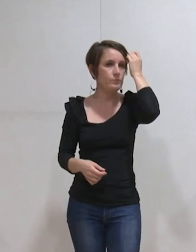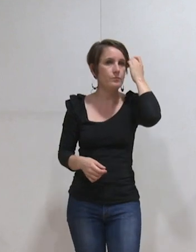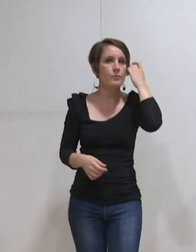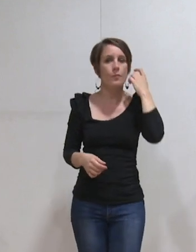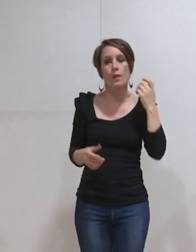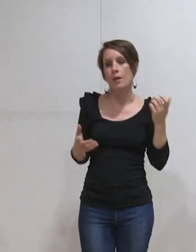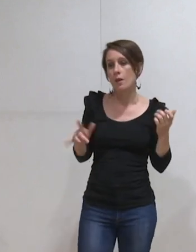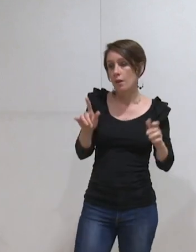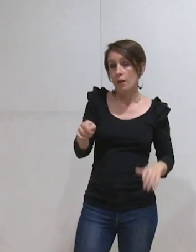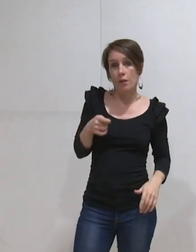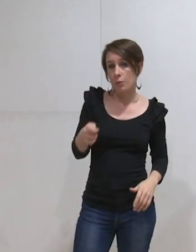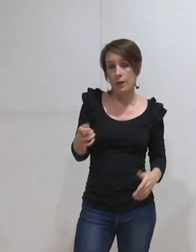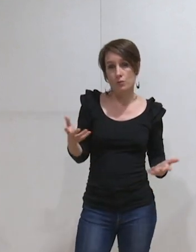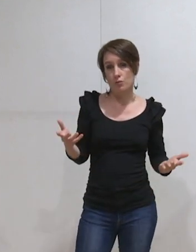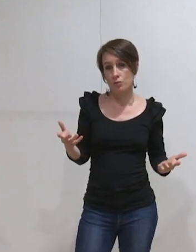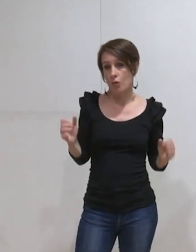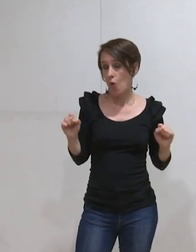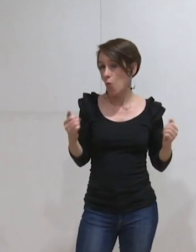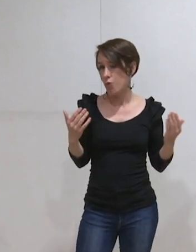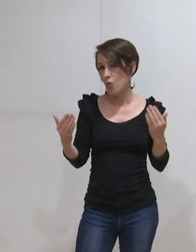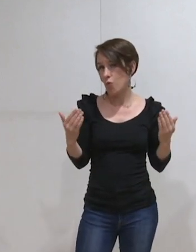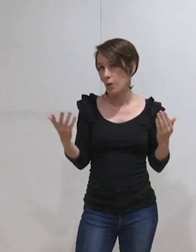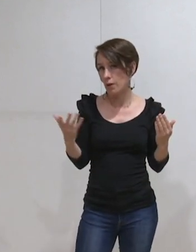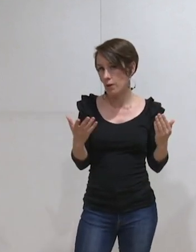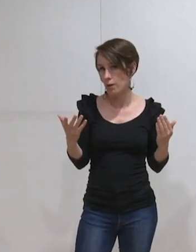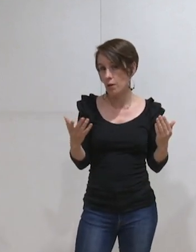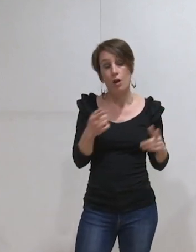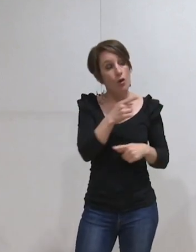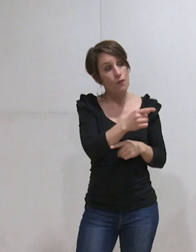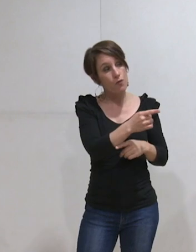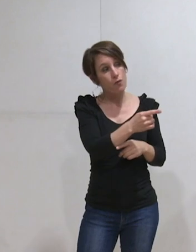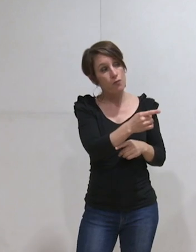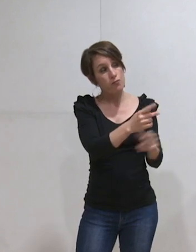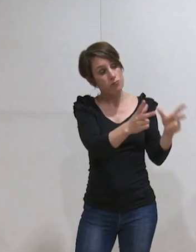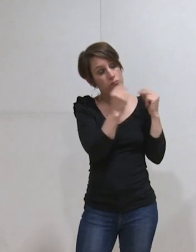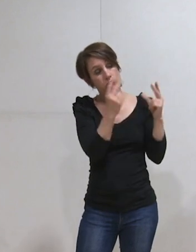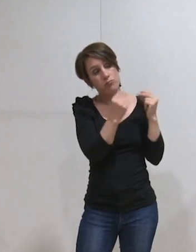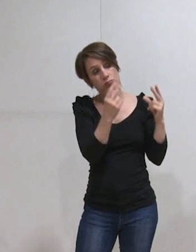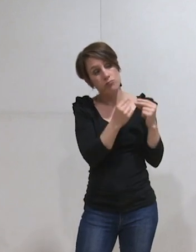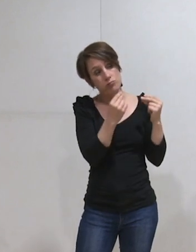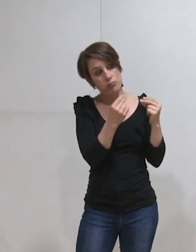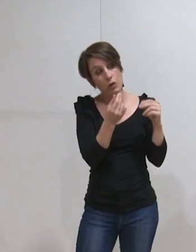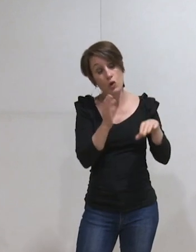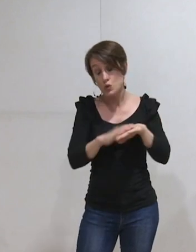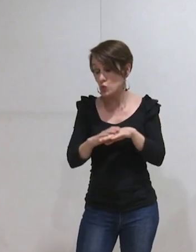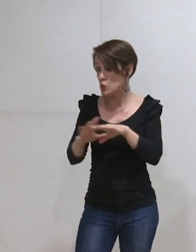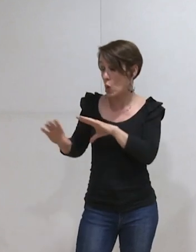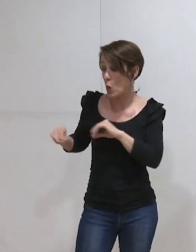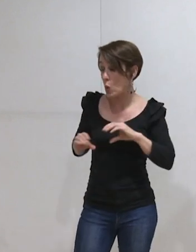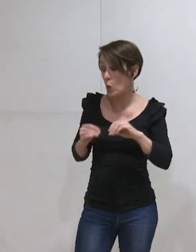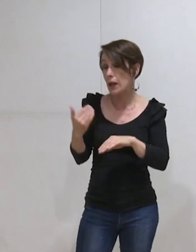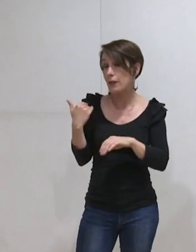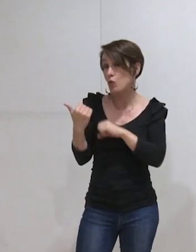bien légitime de comparer un petit peu ce que vous nous avez dit et ce qui s'est passé depuis un